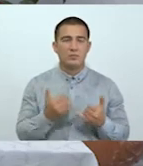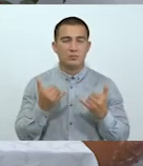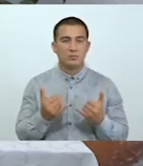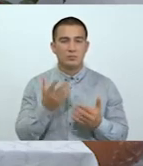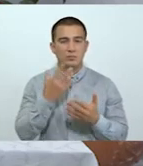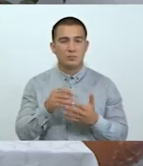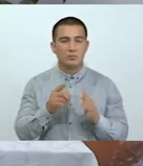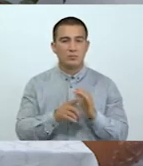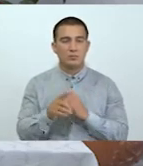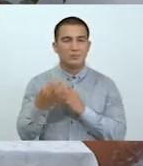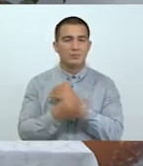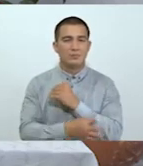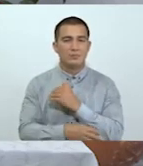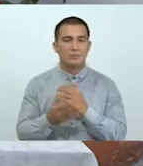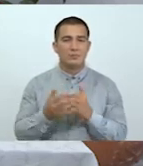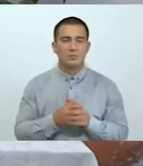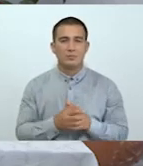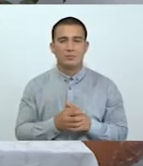ustiga